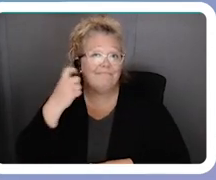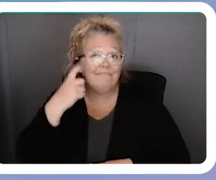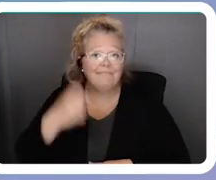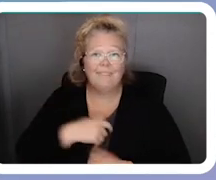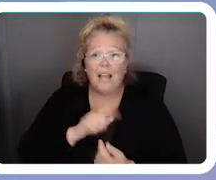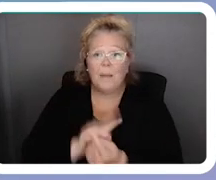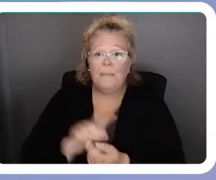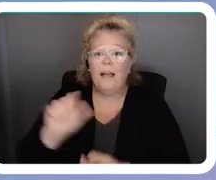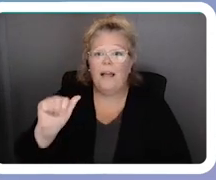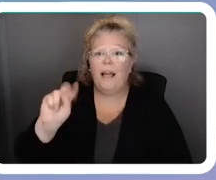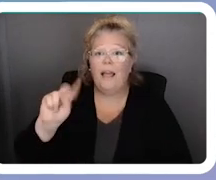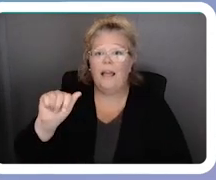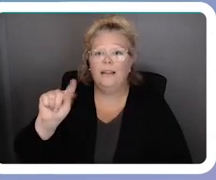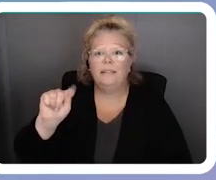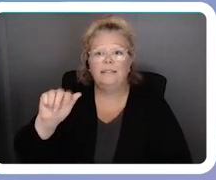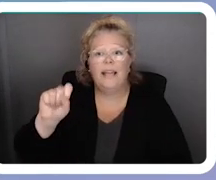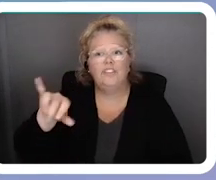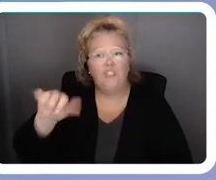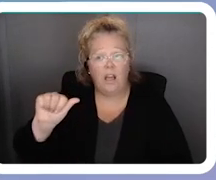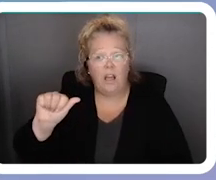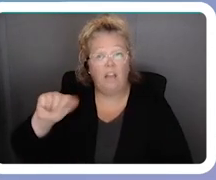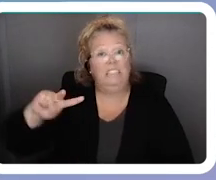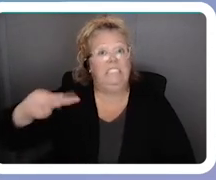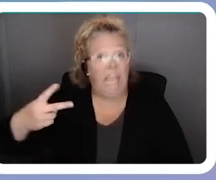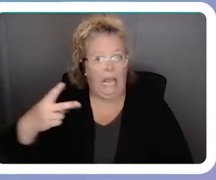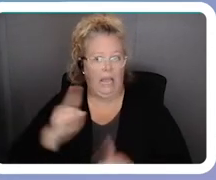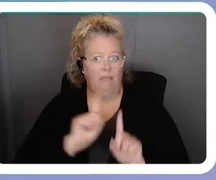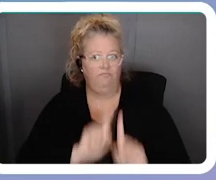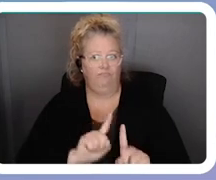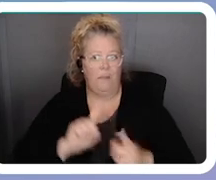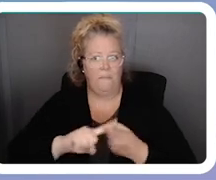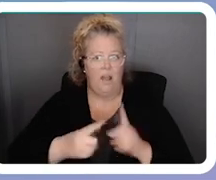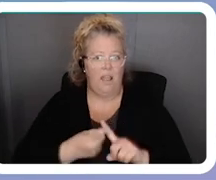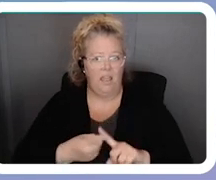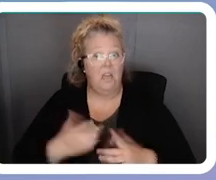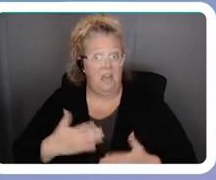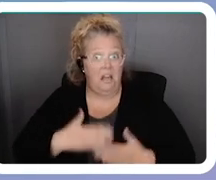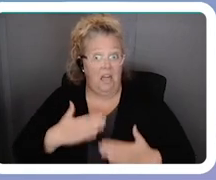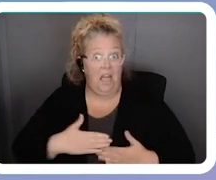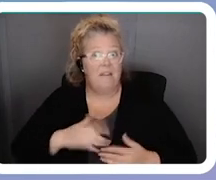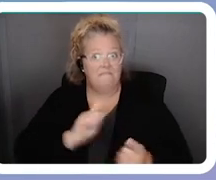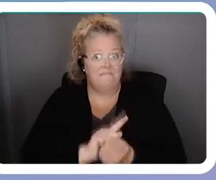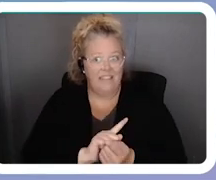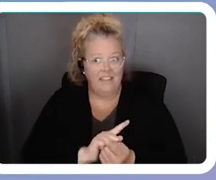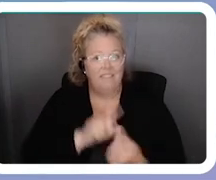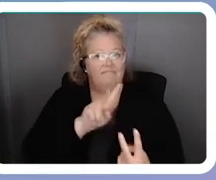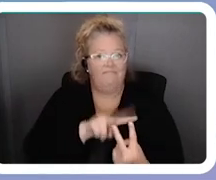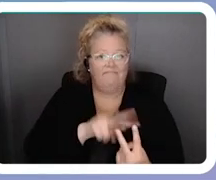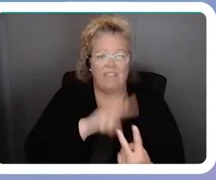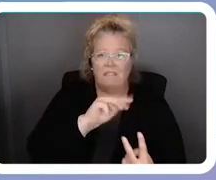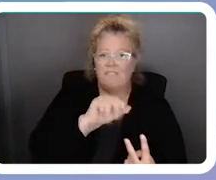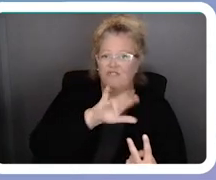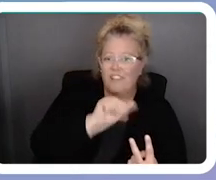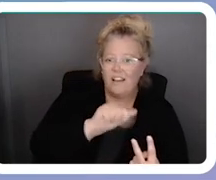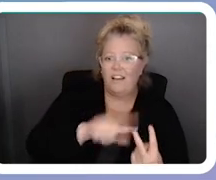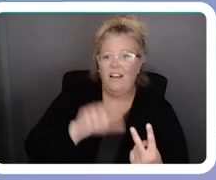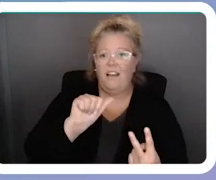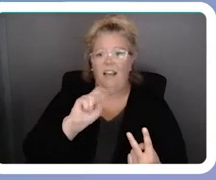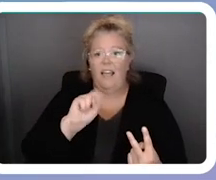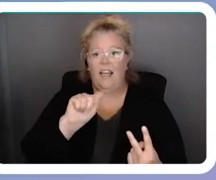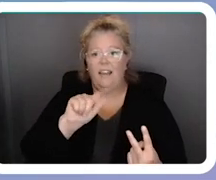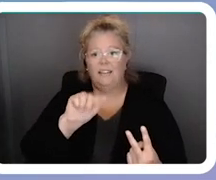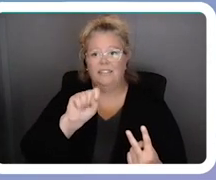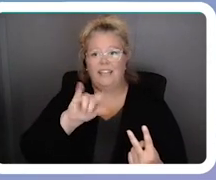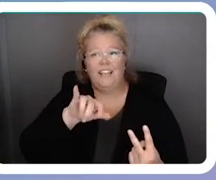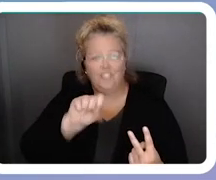Πρόσφατα γνώρισα και την Αναταρχία, το δεύτερο φιλαράκι μου. Είμαι πολύ χαρούμενη, γι' αυτό η Μαρία